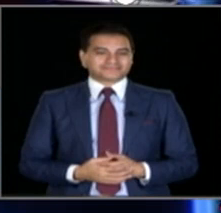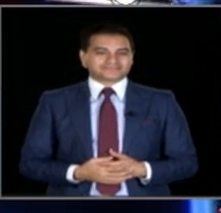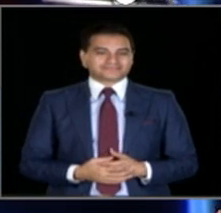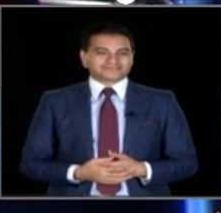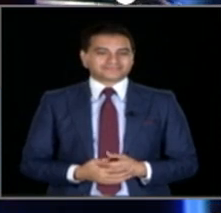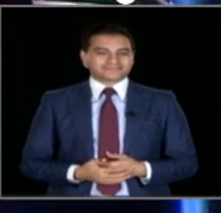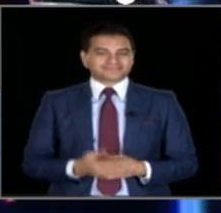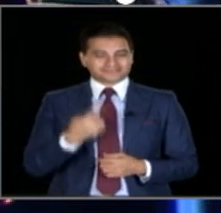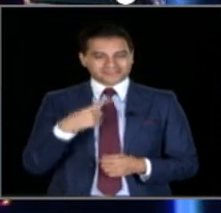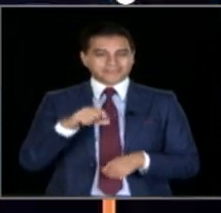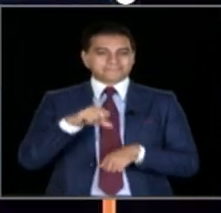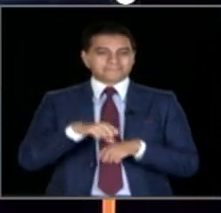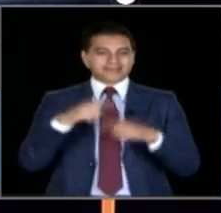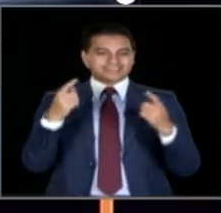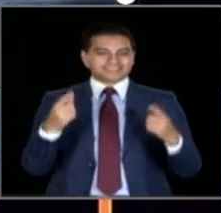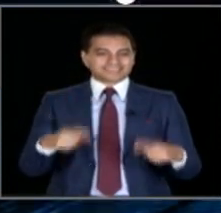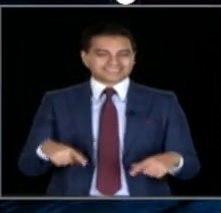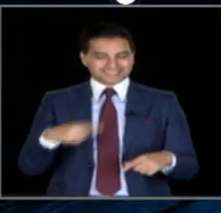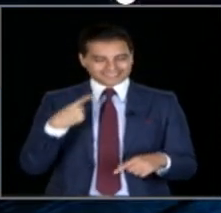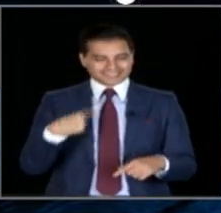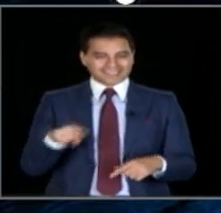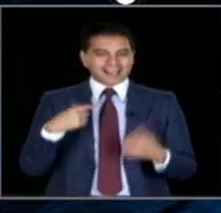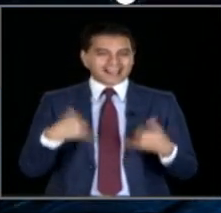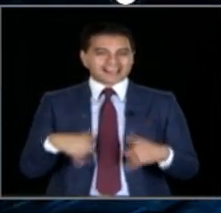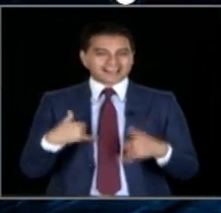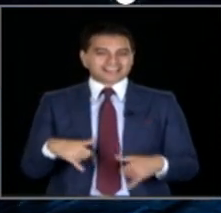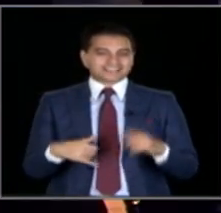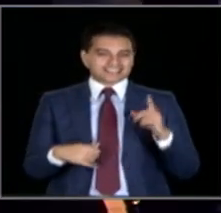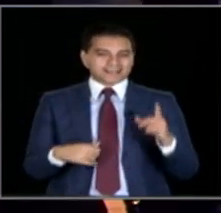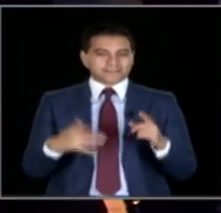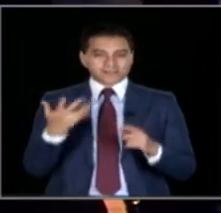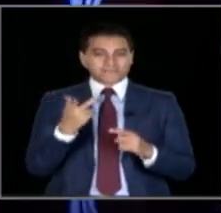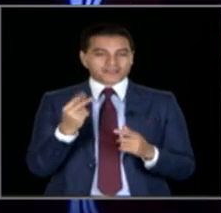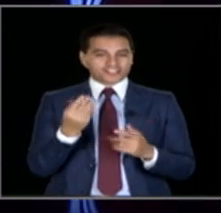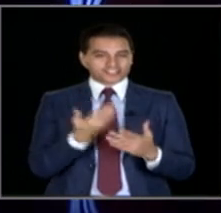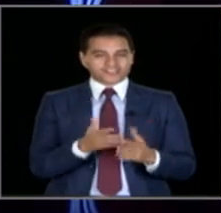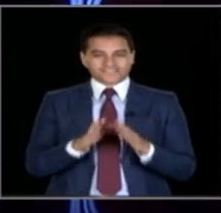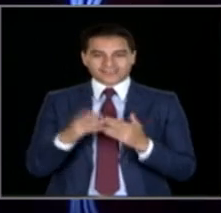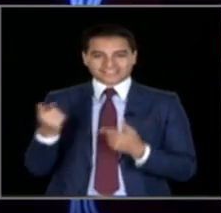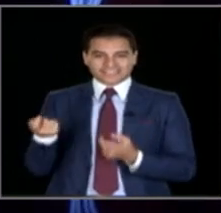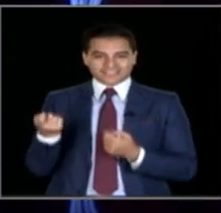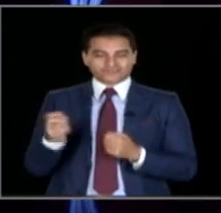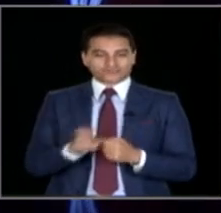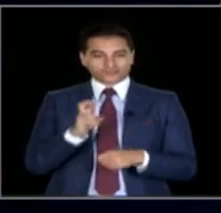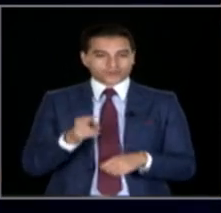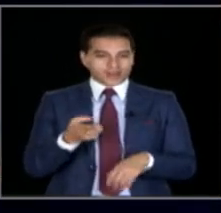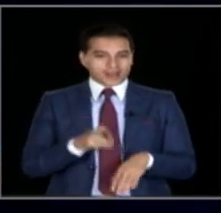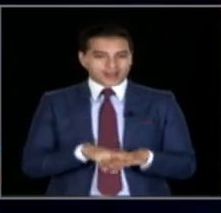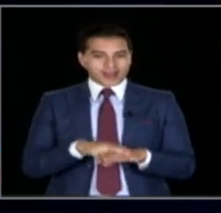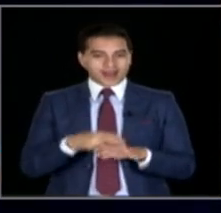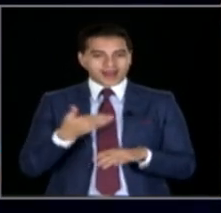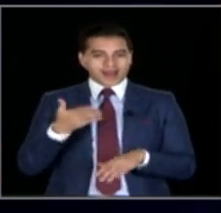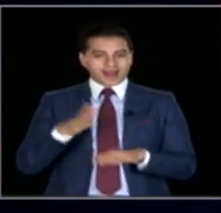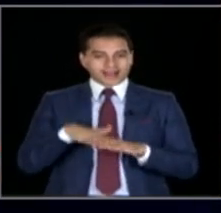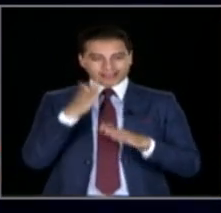لؤلؤة مدينة لمسان، بيكاسو 20، الهكسوس مفيش نقط، والهكسوس عندكم